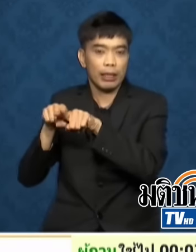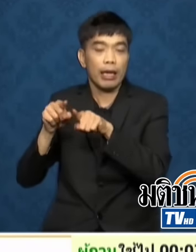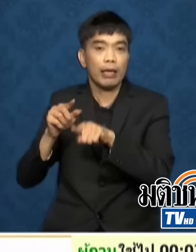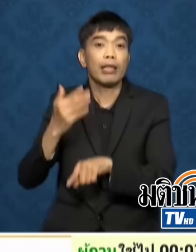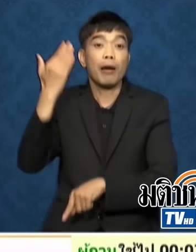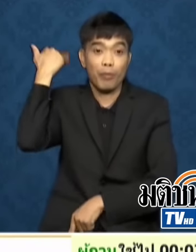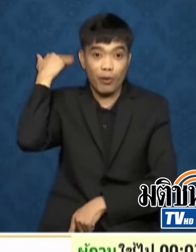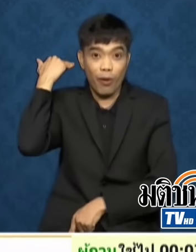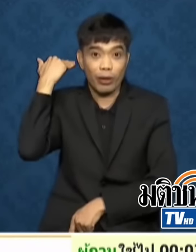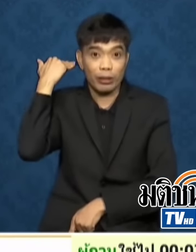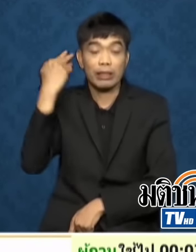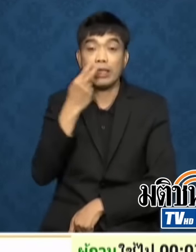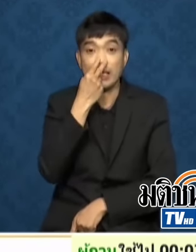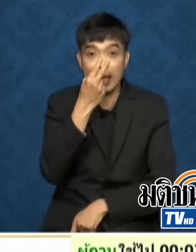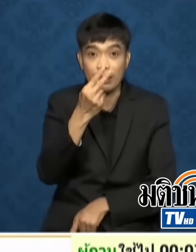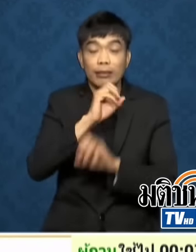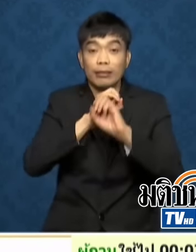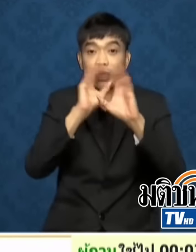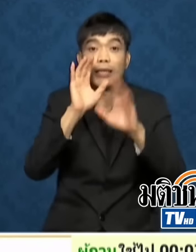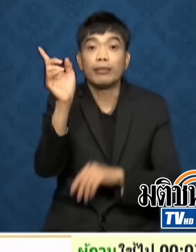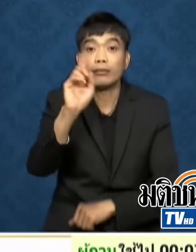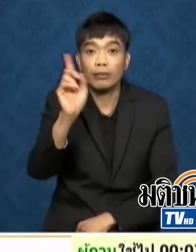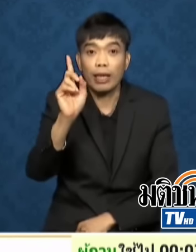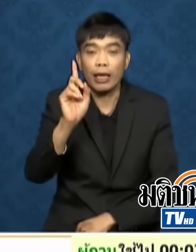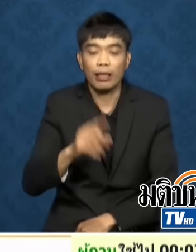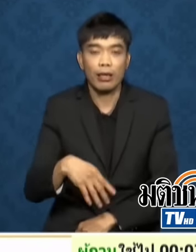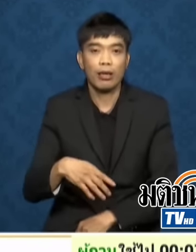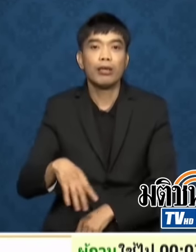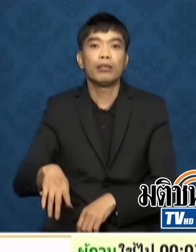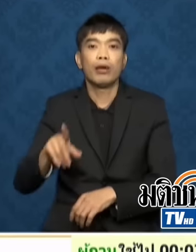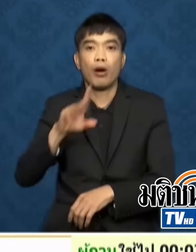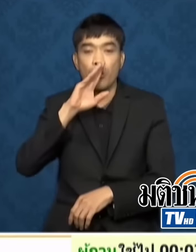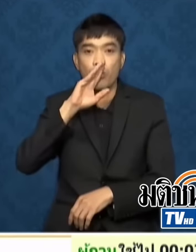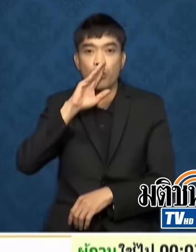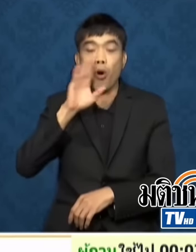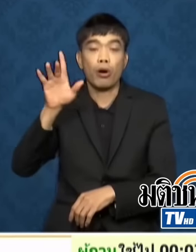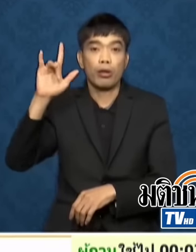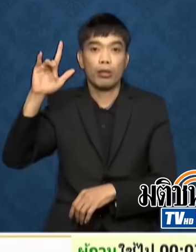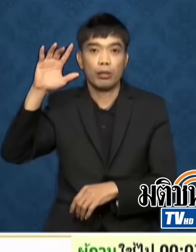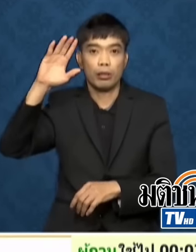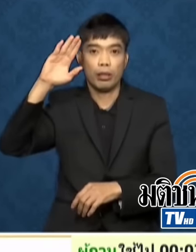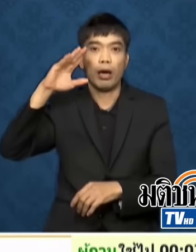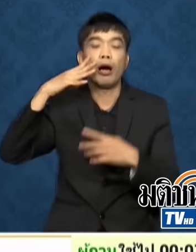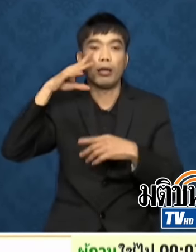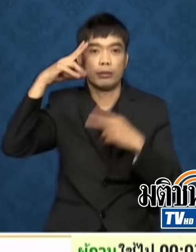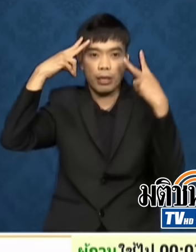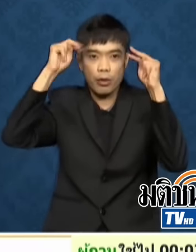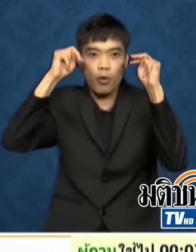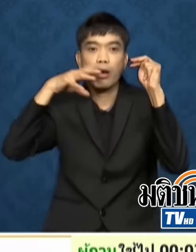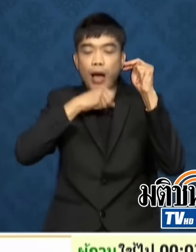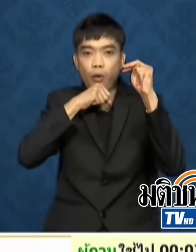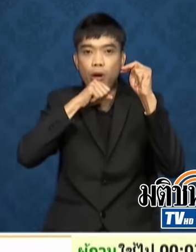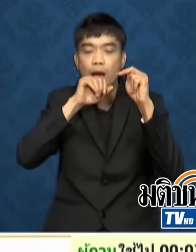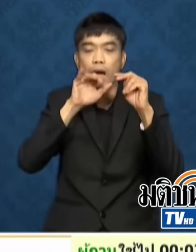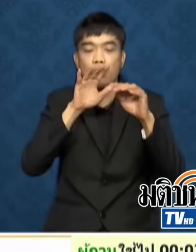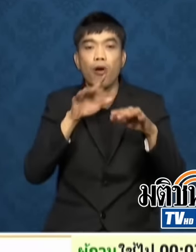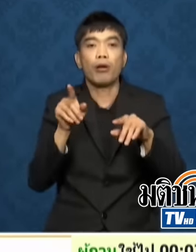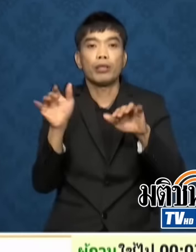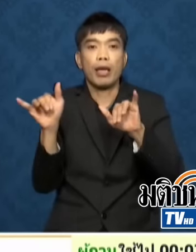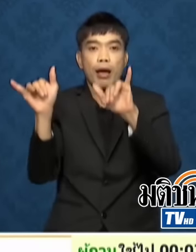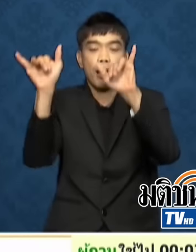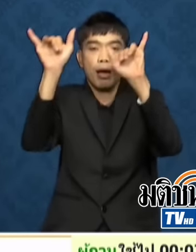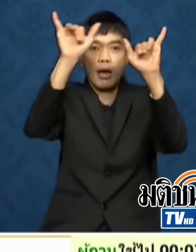ที่ปรากฏก็คือท่านได้เข้าไปอยู่โรงพยาบาลตำรวจแล้วเข้าไปอยู่ชั้น